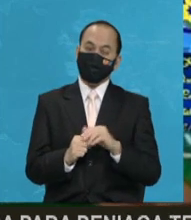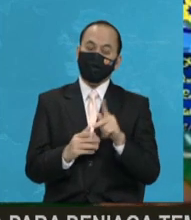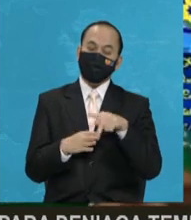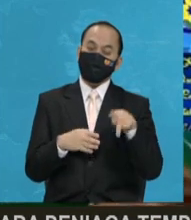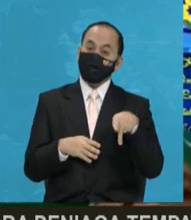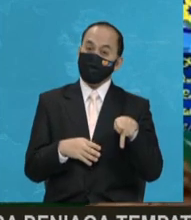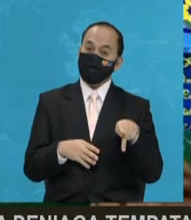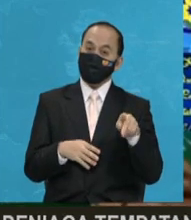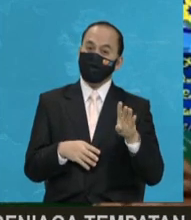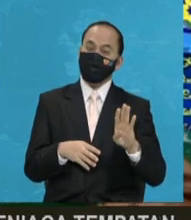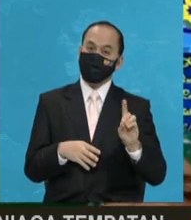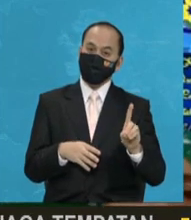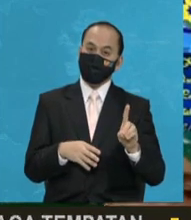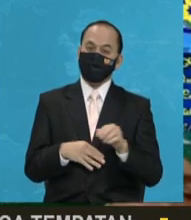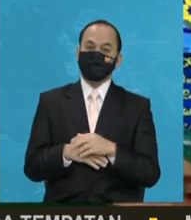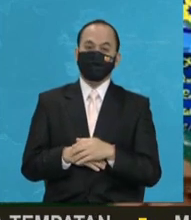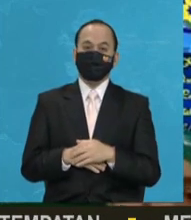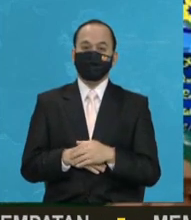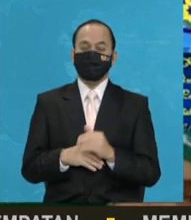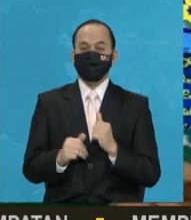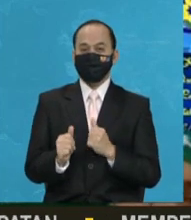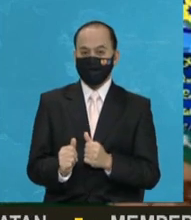persatuan Pandu puteri Brunei Darussalam